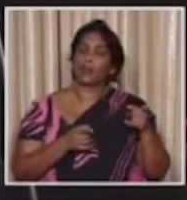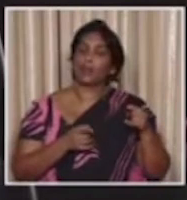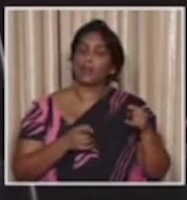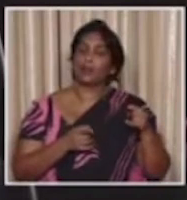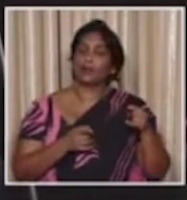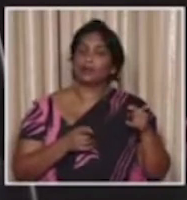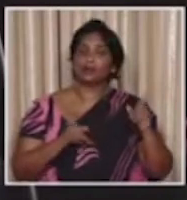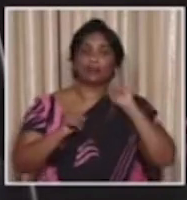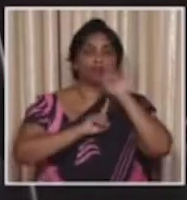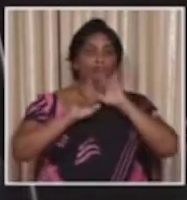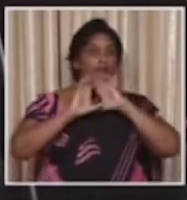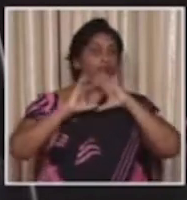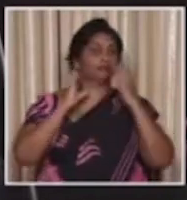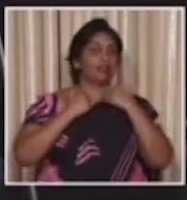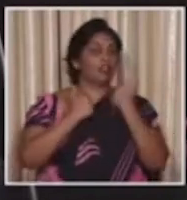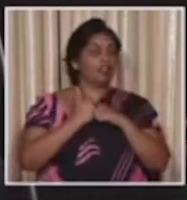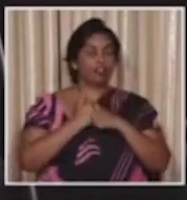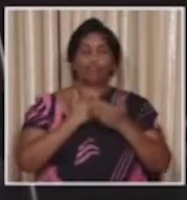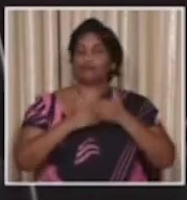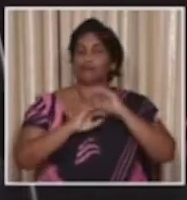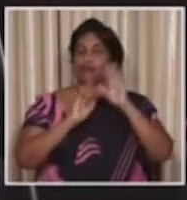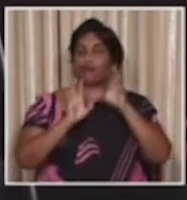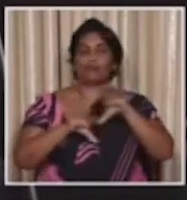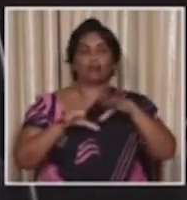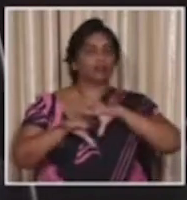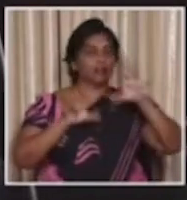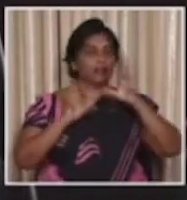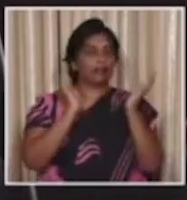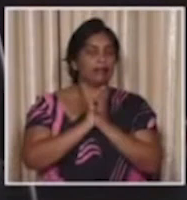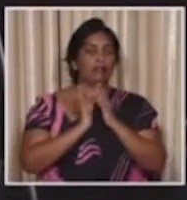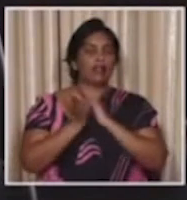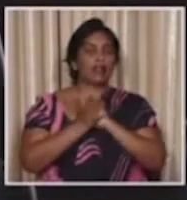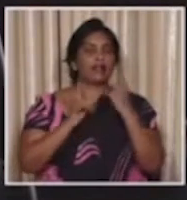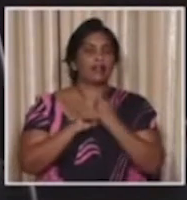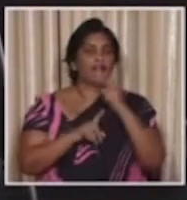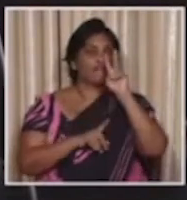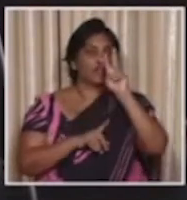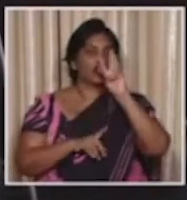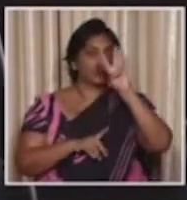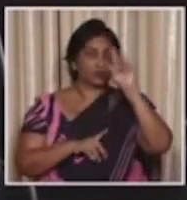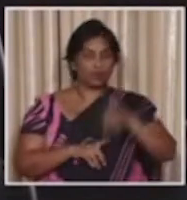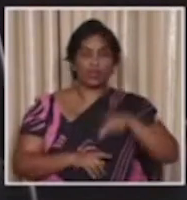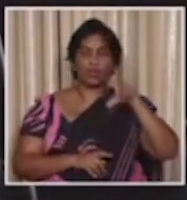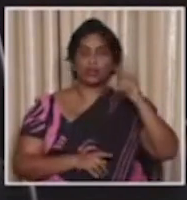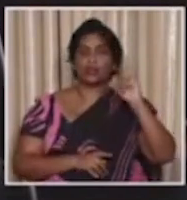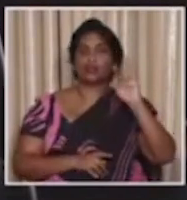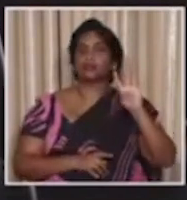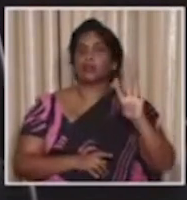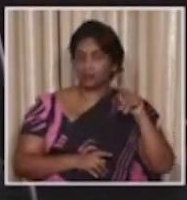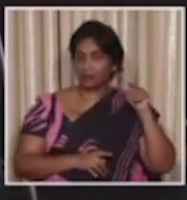මොකද්ද සම්මන්ත්‍ර ශාලා හැදුවා, මේ ඔක්කොම හදන්න ගත්තා. අර ගත්තම හෙක්ටයාර 23746 තියෙනවා. මේ